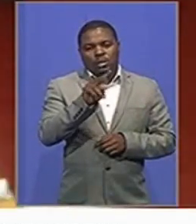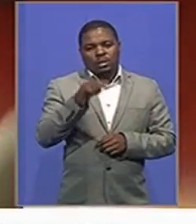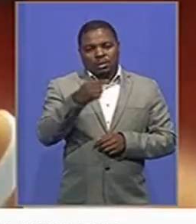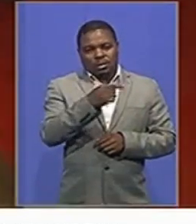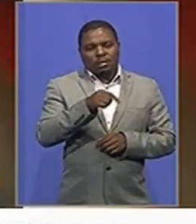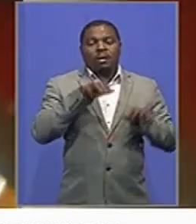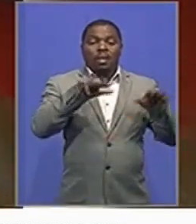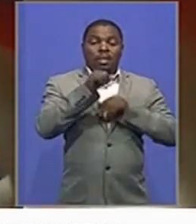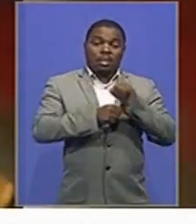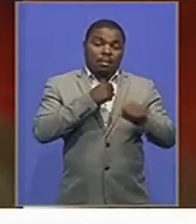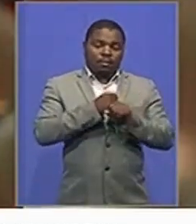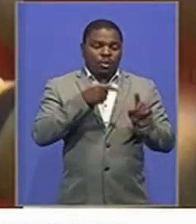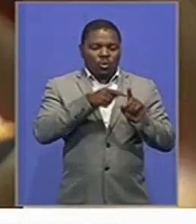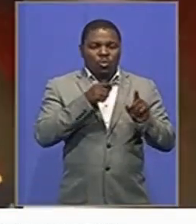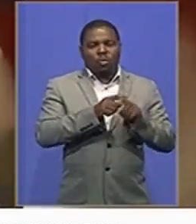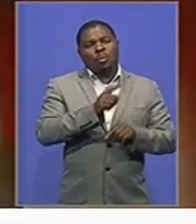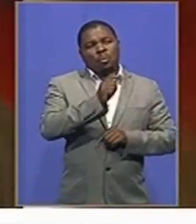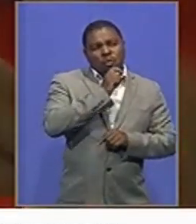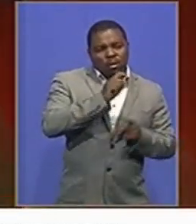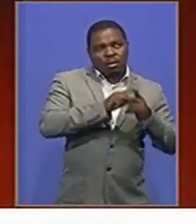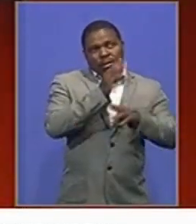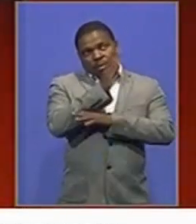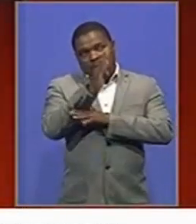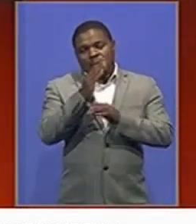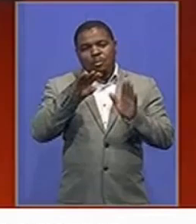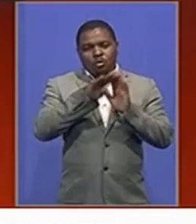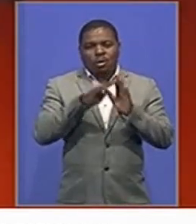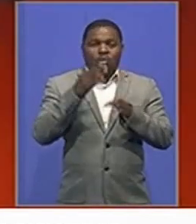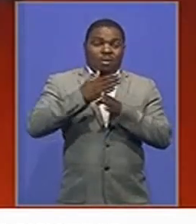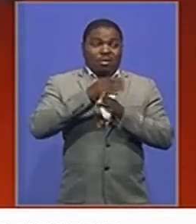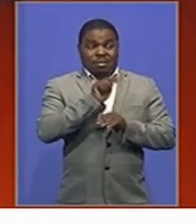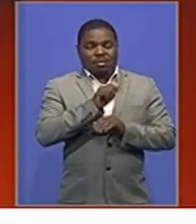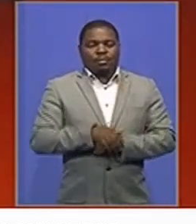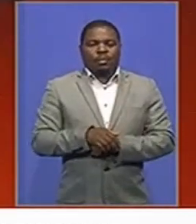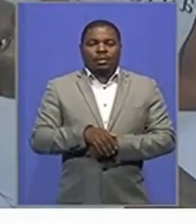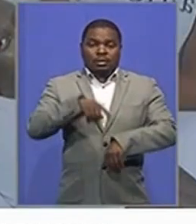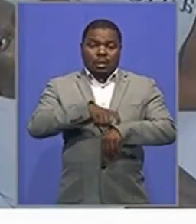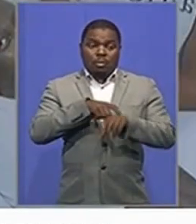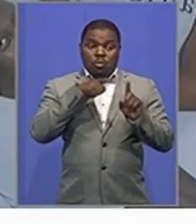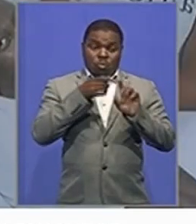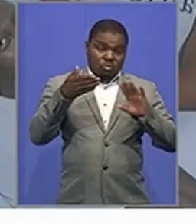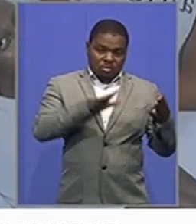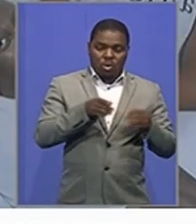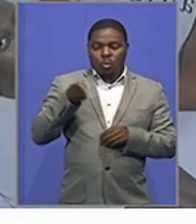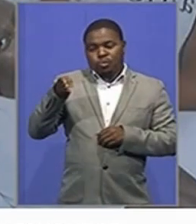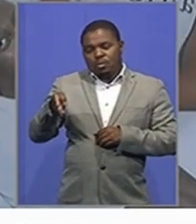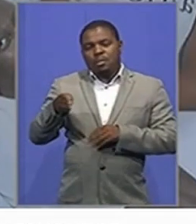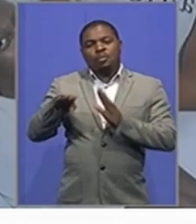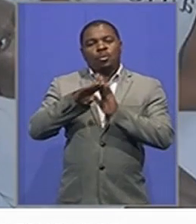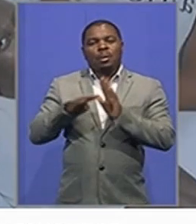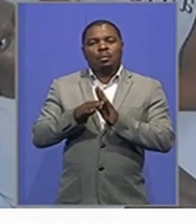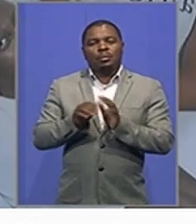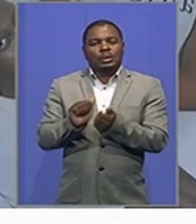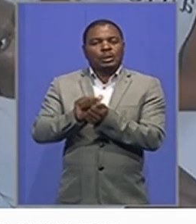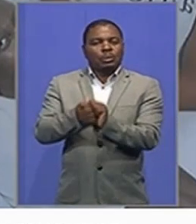a hasa mananeo a fapaneng a hoseng le motshehare. Ka nako ya ho hlokahala ha hae o ne a hasa tsa dipapadi.